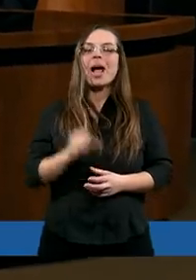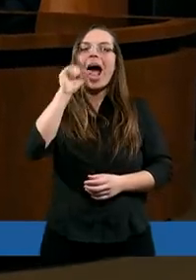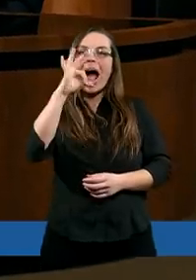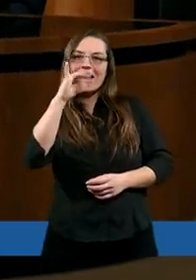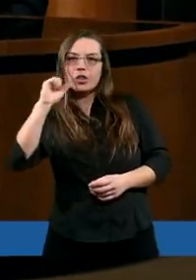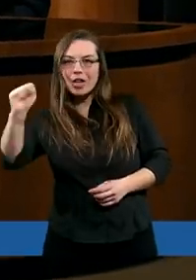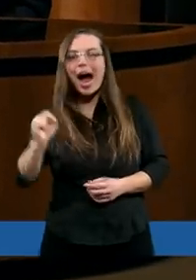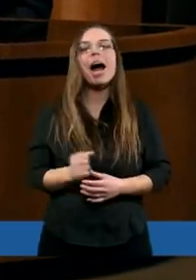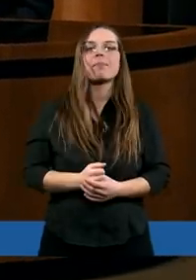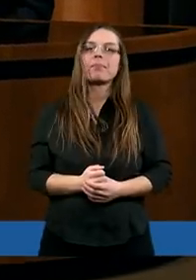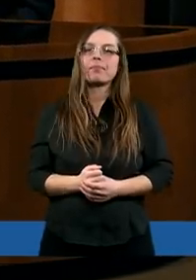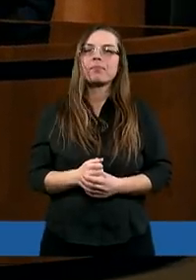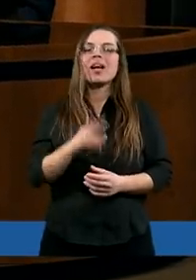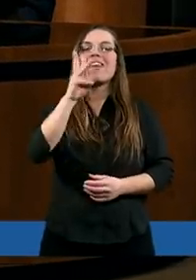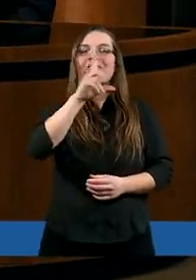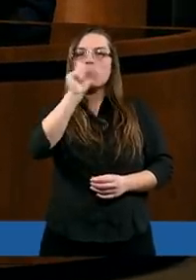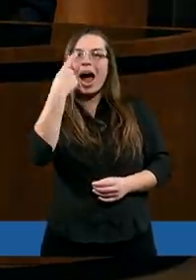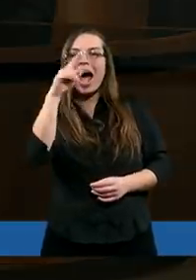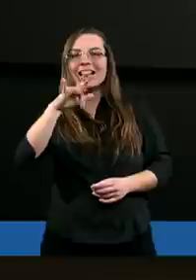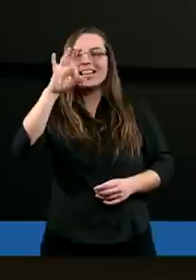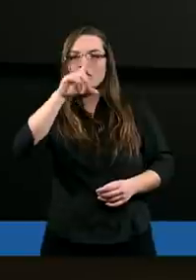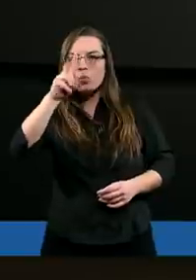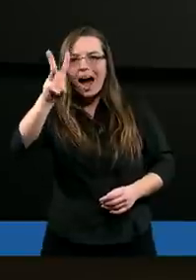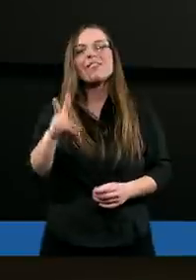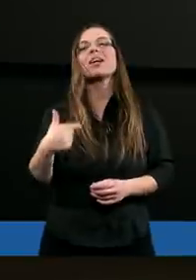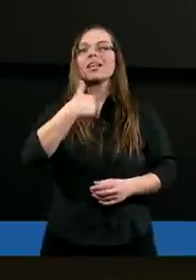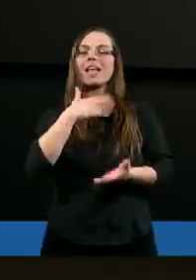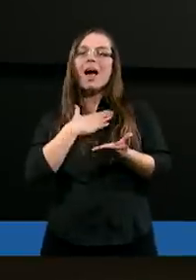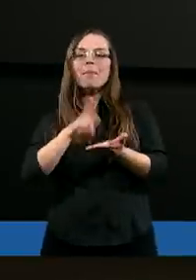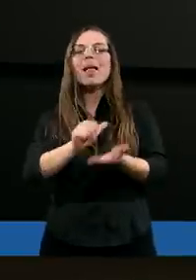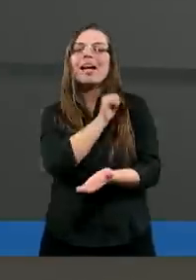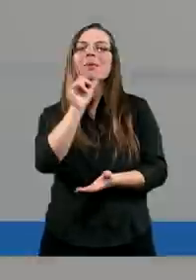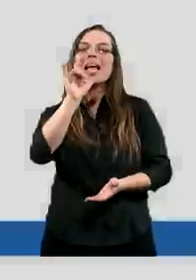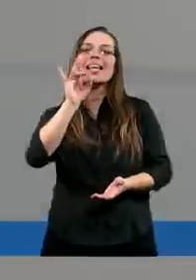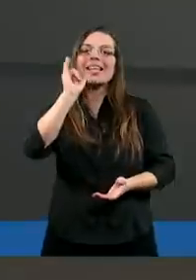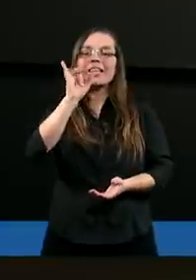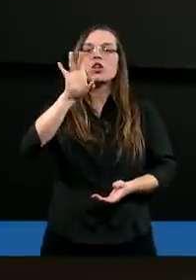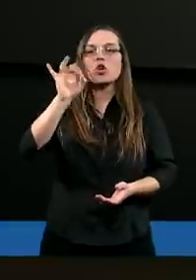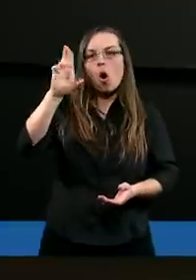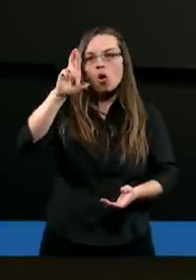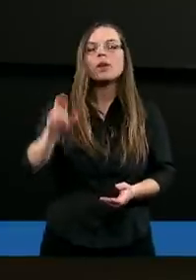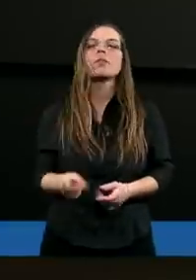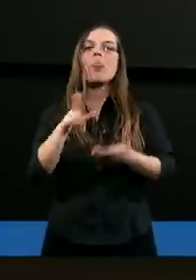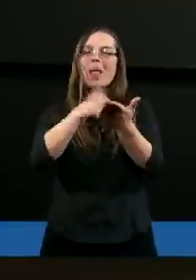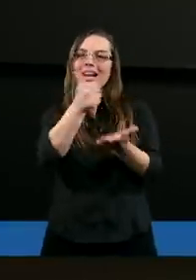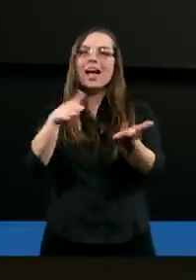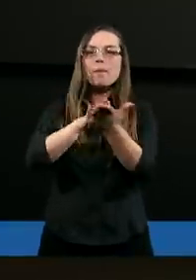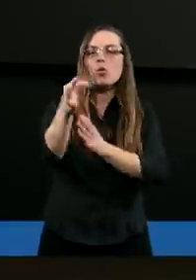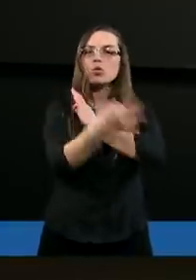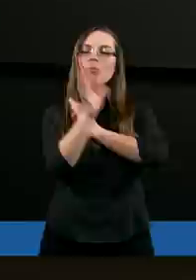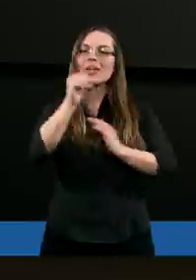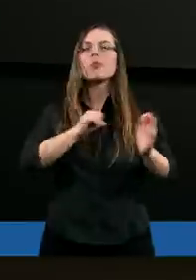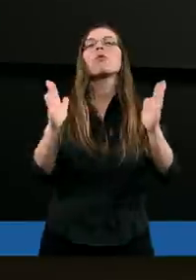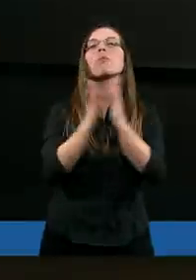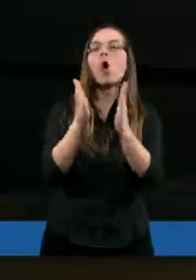Asia i Władysław, a ja mam na imię Igor. Na samym początku studium będziemy się